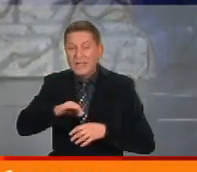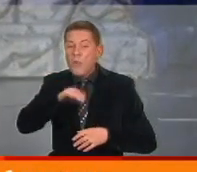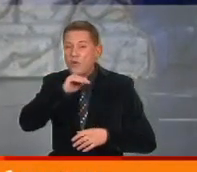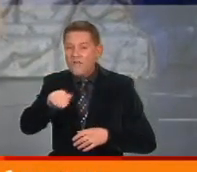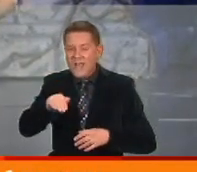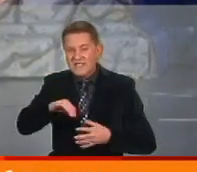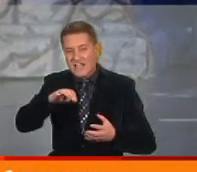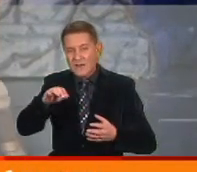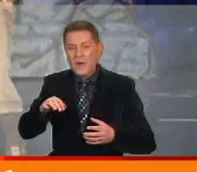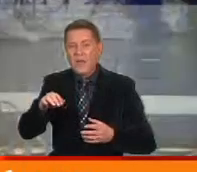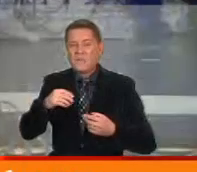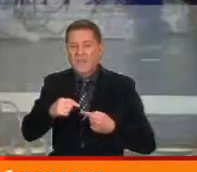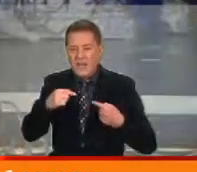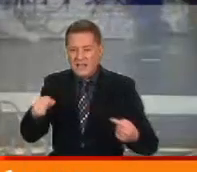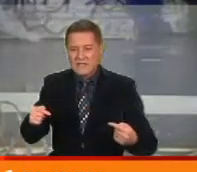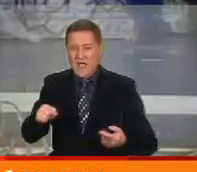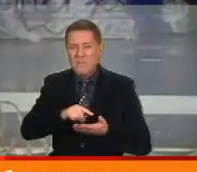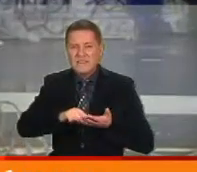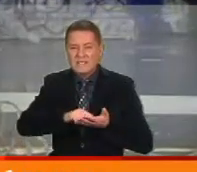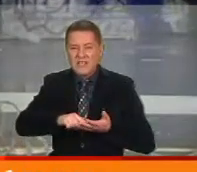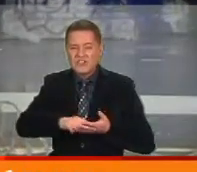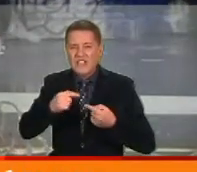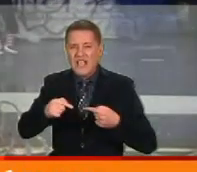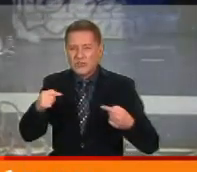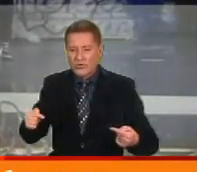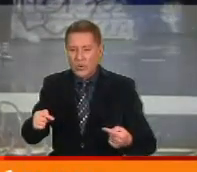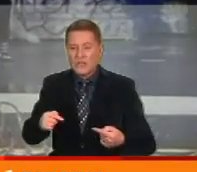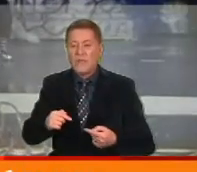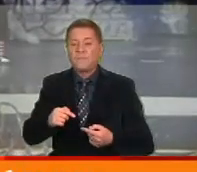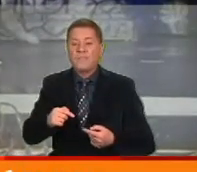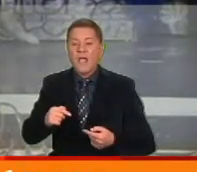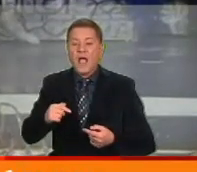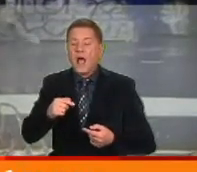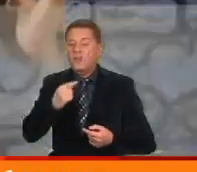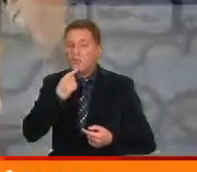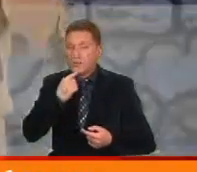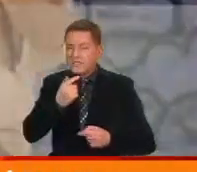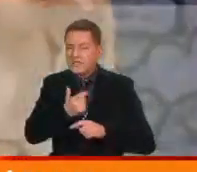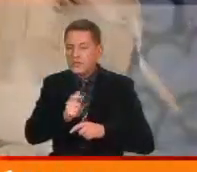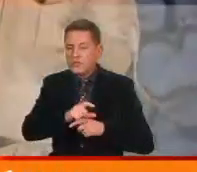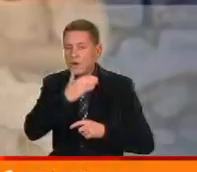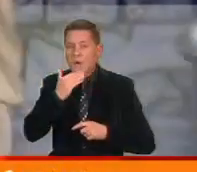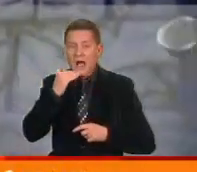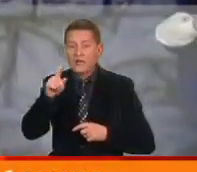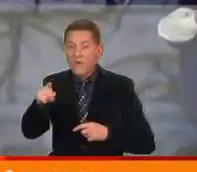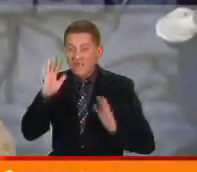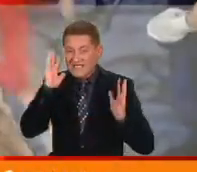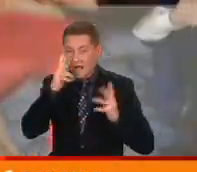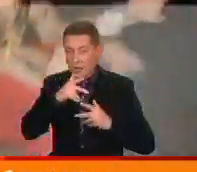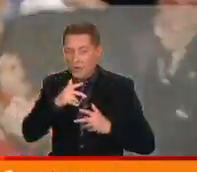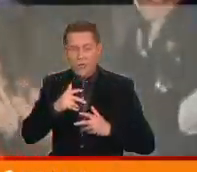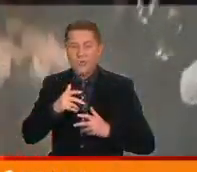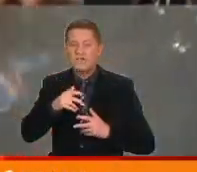багато інших містичних істот. Та попри небезпеку та труднощі, з якими Алекс стикається в домі, він закохується у